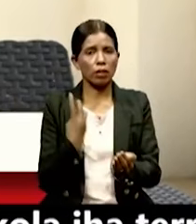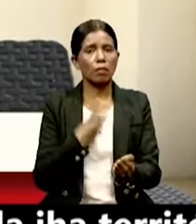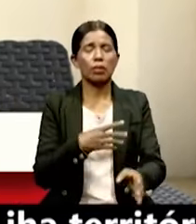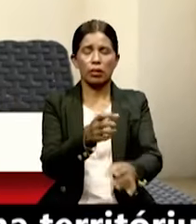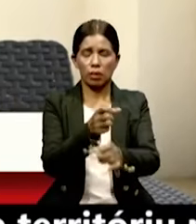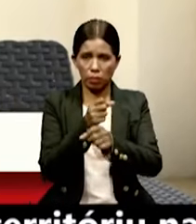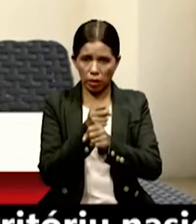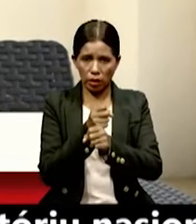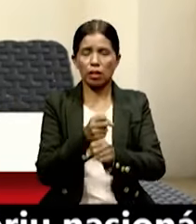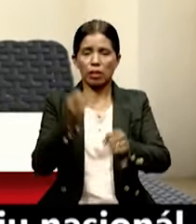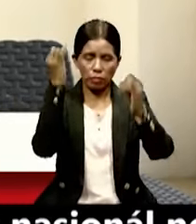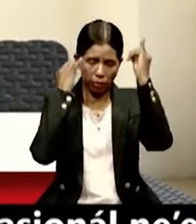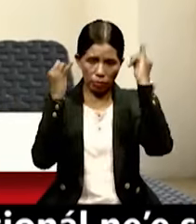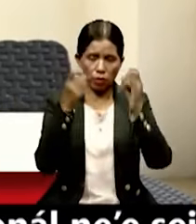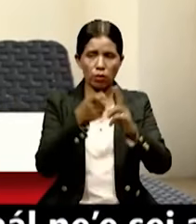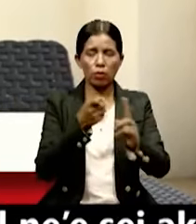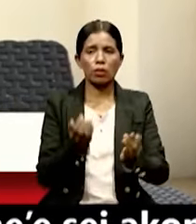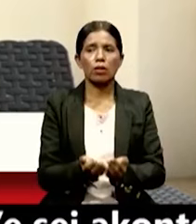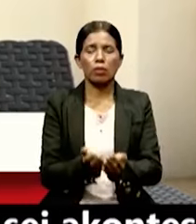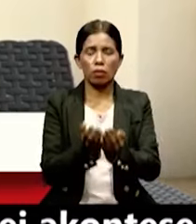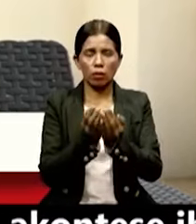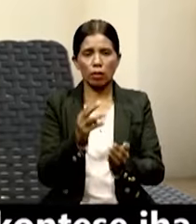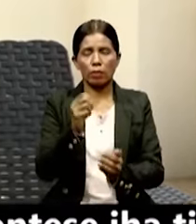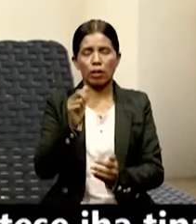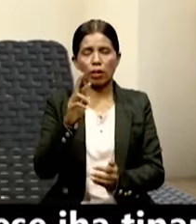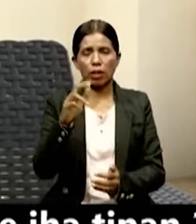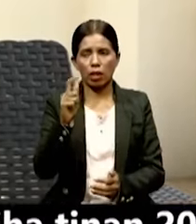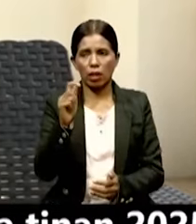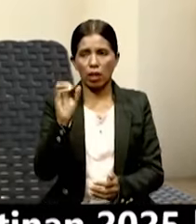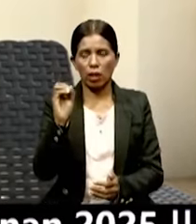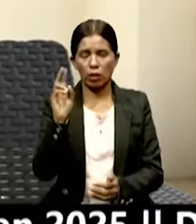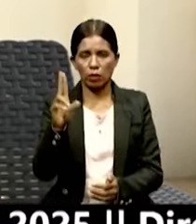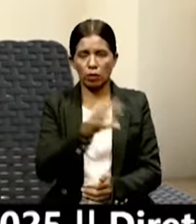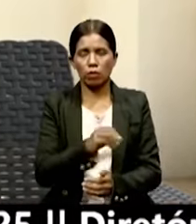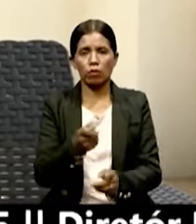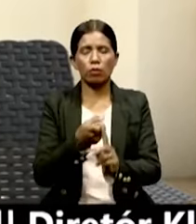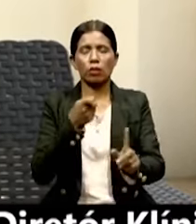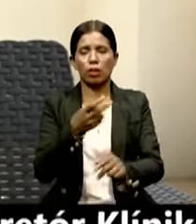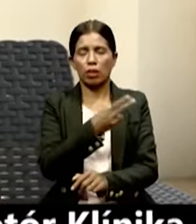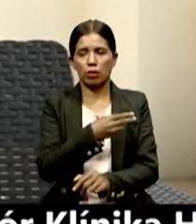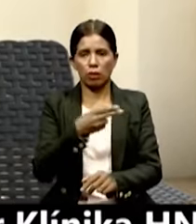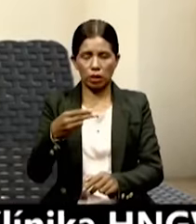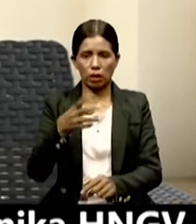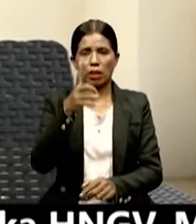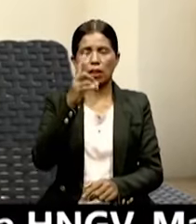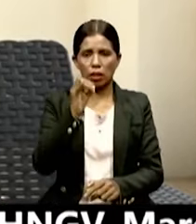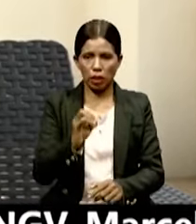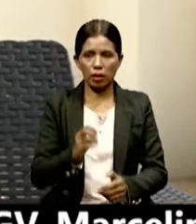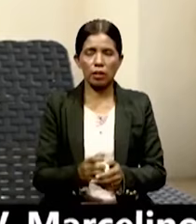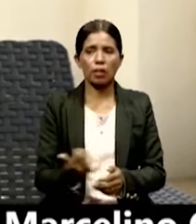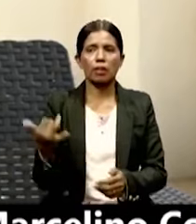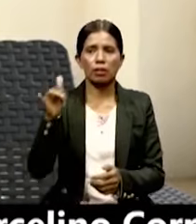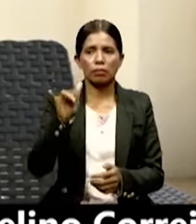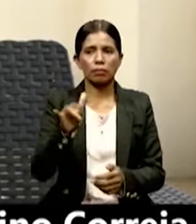informasang husi ro meratus nebe maklurantin ini husi Surabaya Dili. Kata